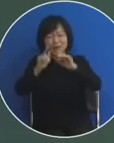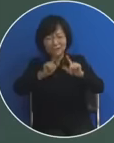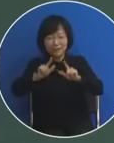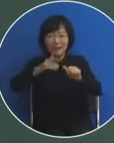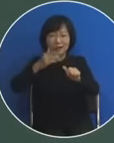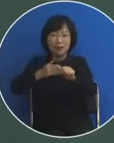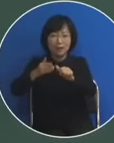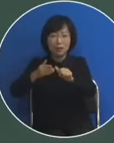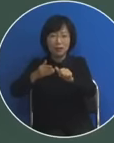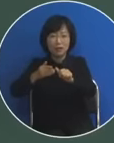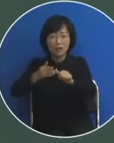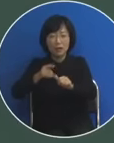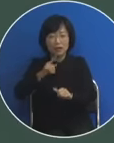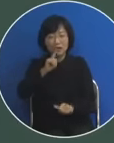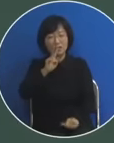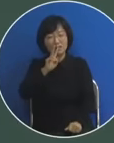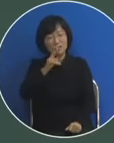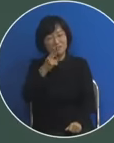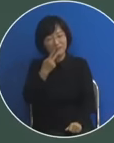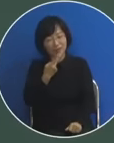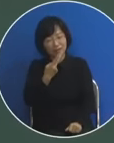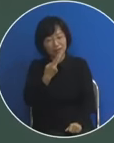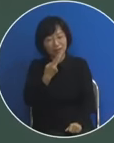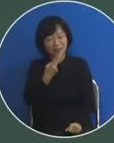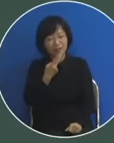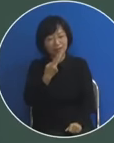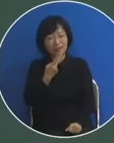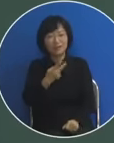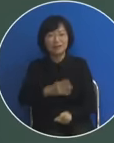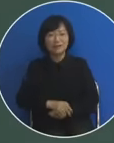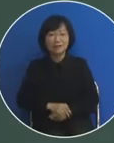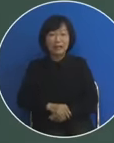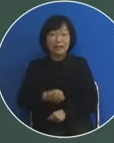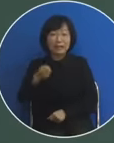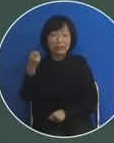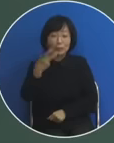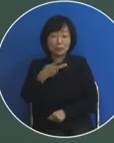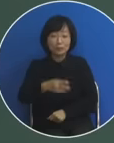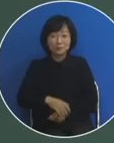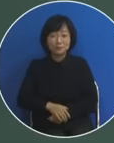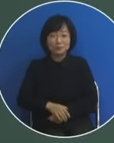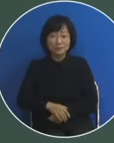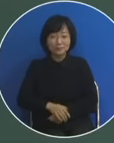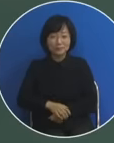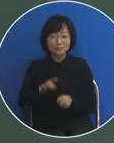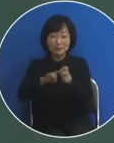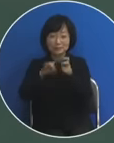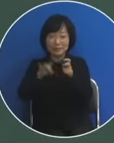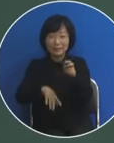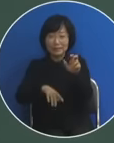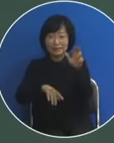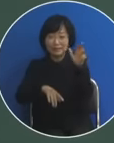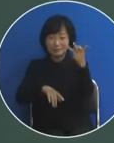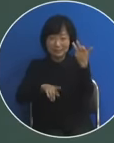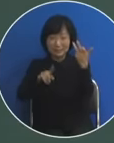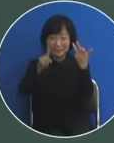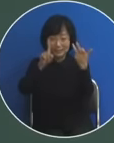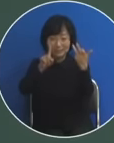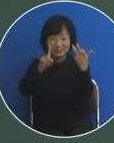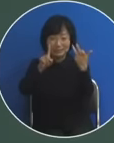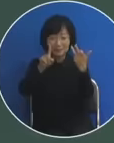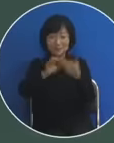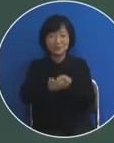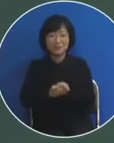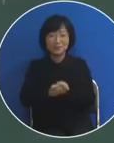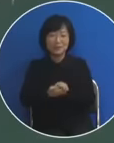from this mountain. Let's build a tent and live here." That's how he did not understand the gospel. 그러고 뭘 하는 줄 압니까? And then what happens? 지금 우리가 이